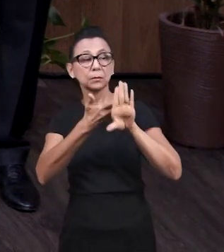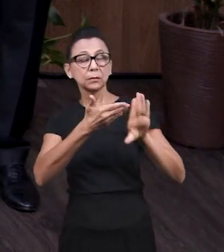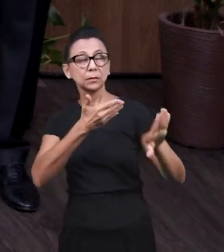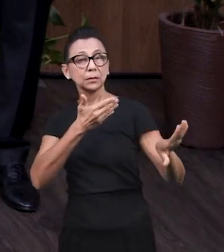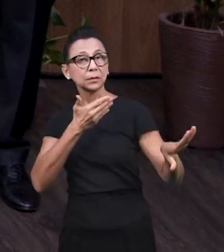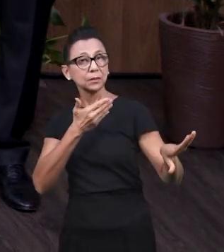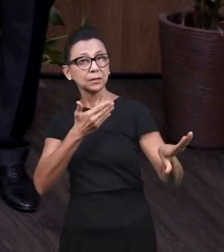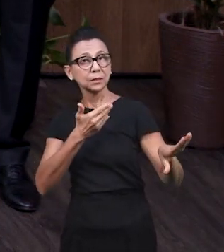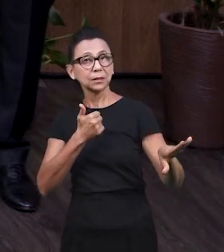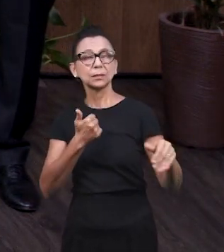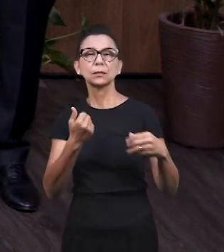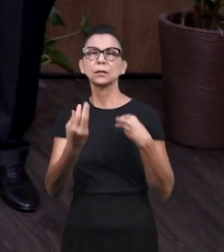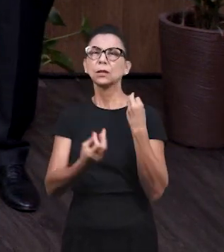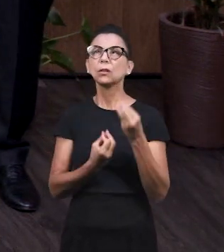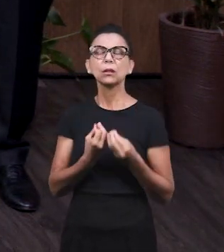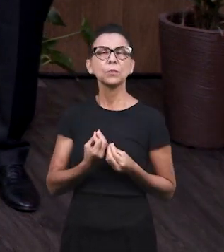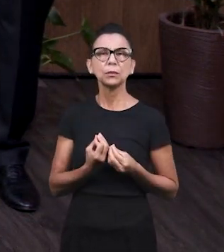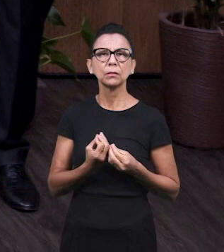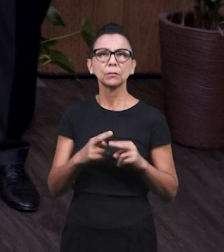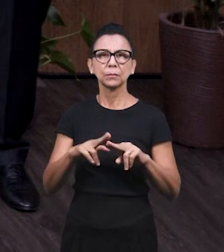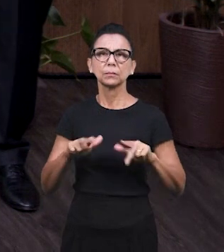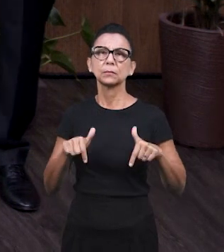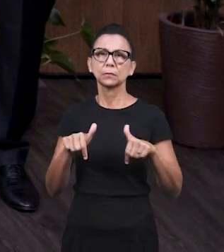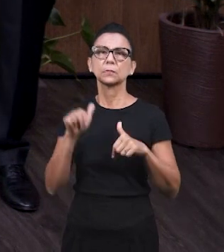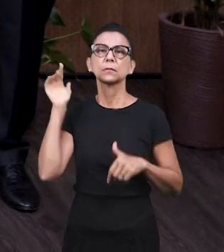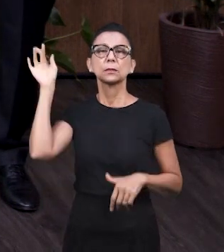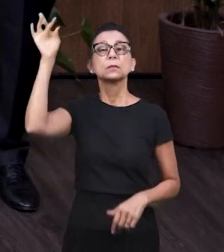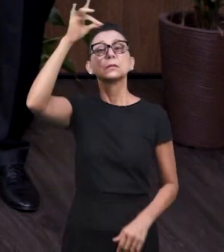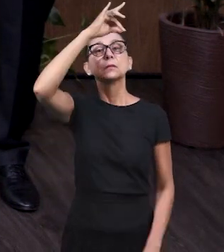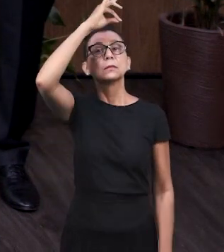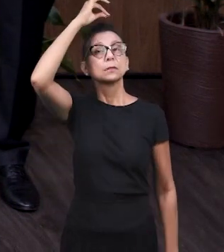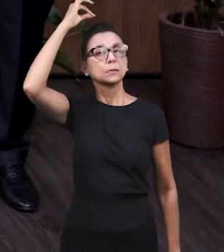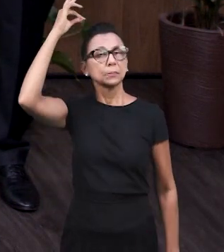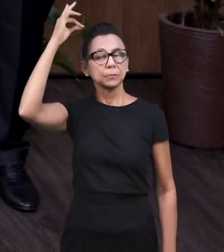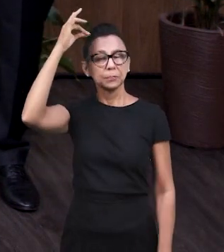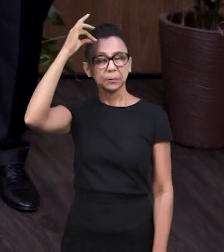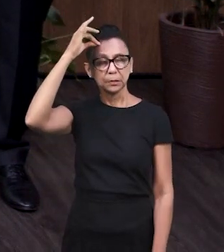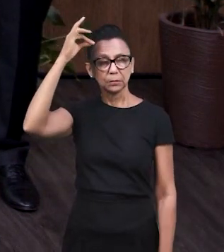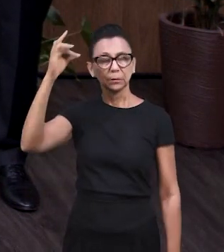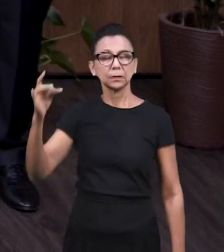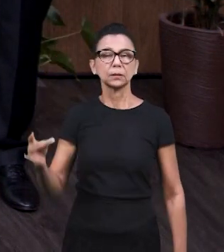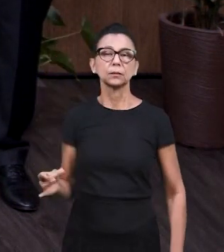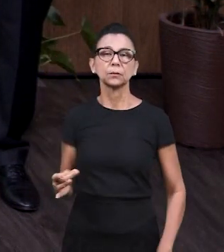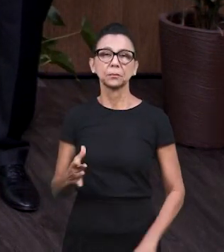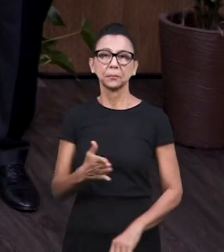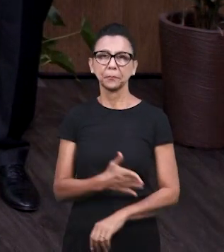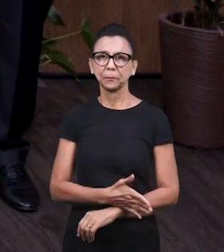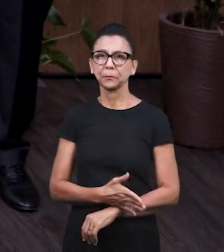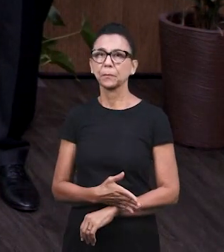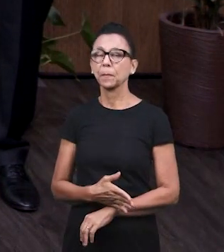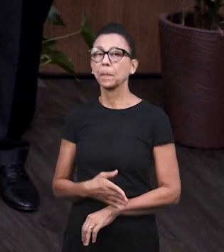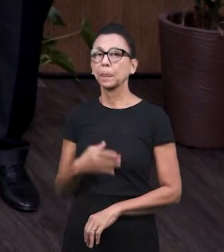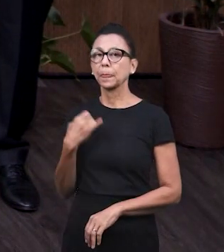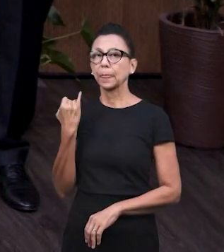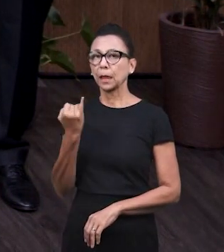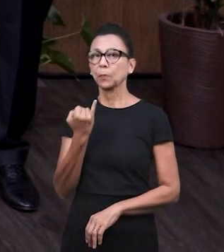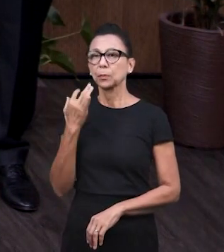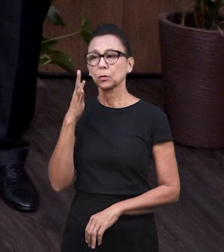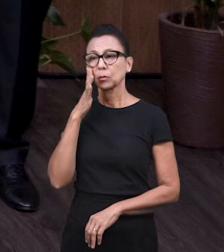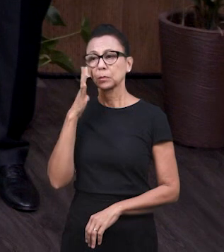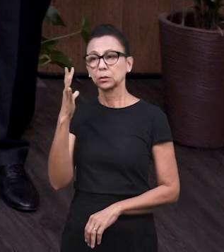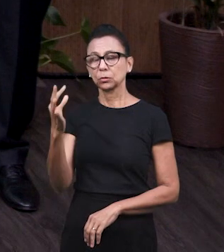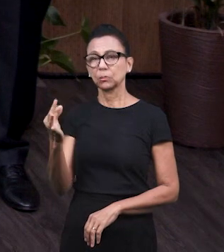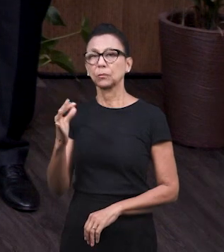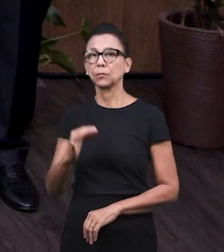du Saint-Esprit. Il est important d'observer ces jours qu'elle elle a répondu à un dialogue